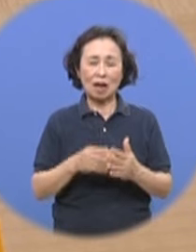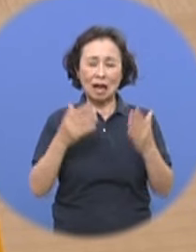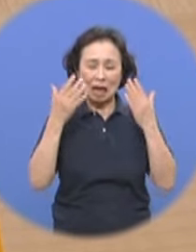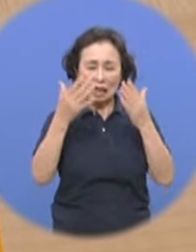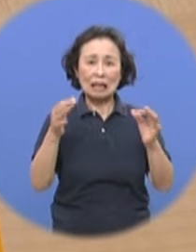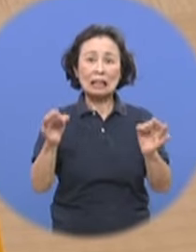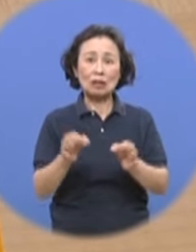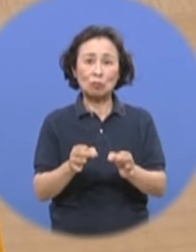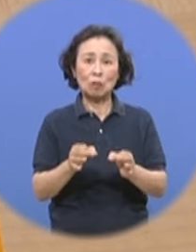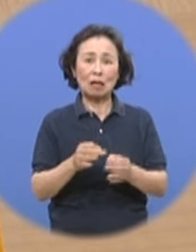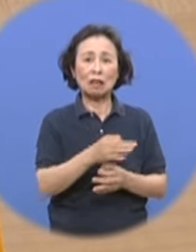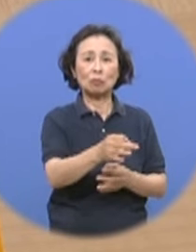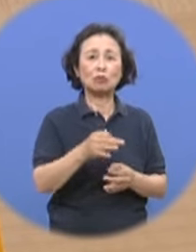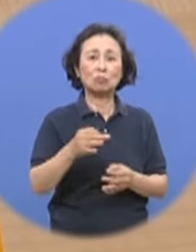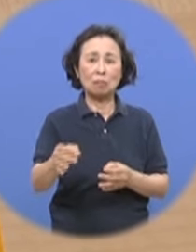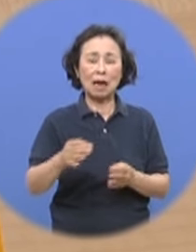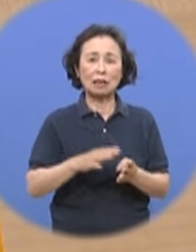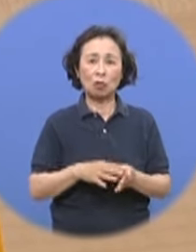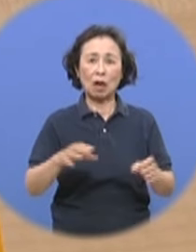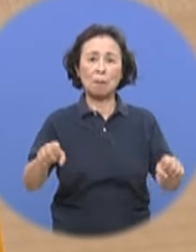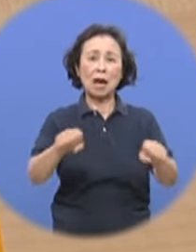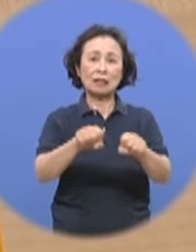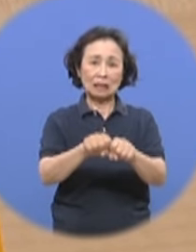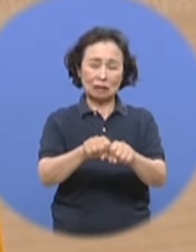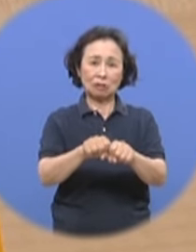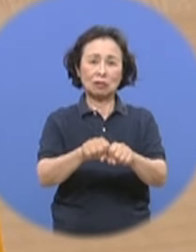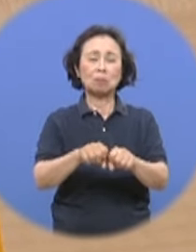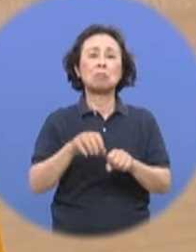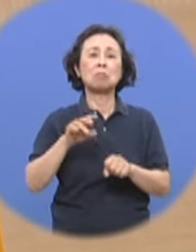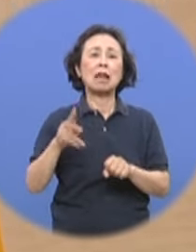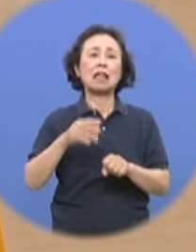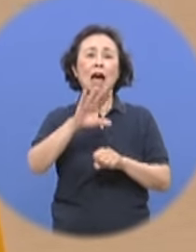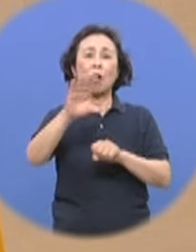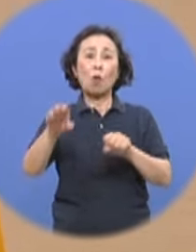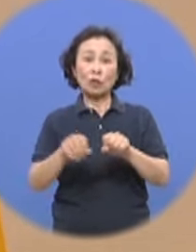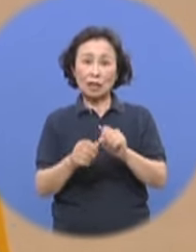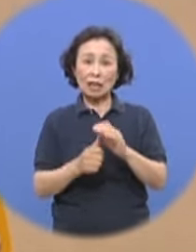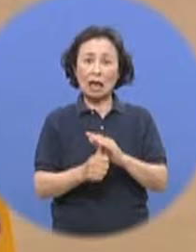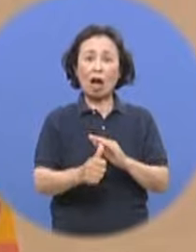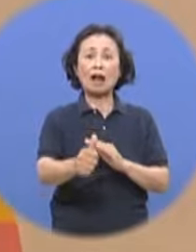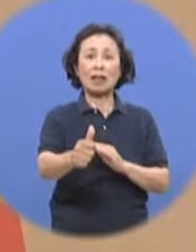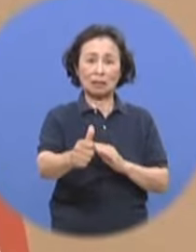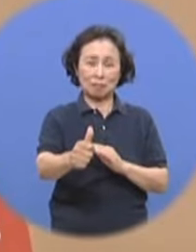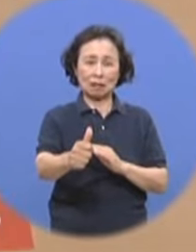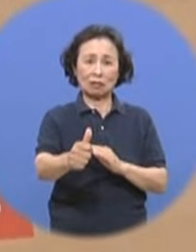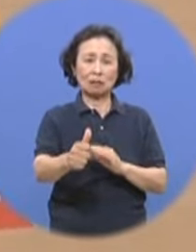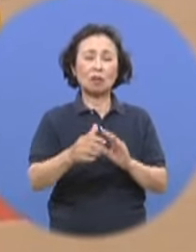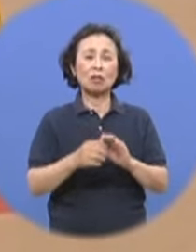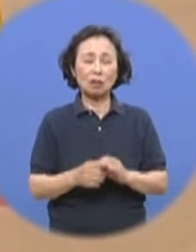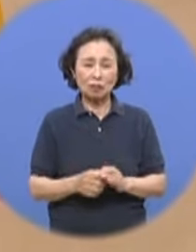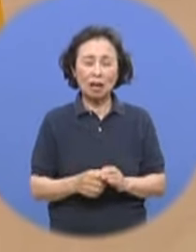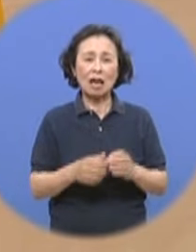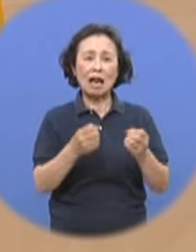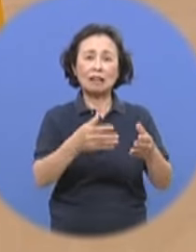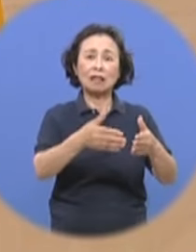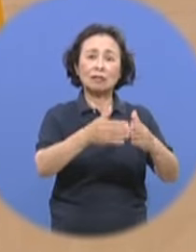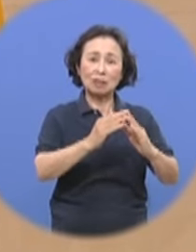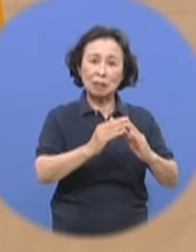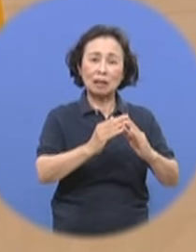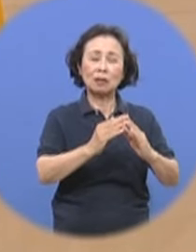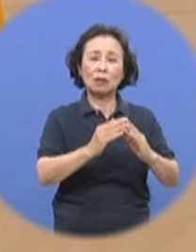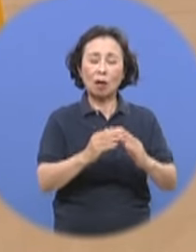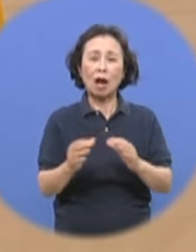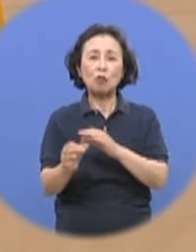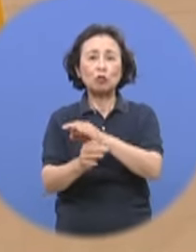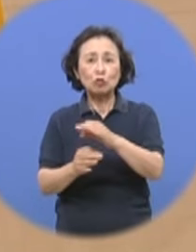配またはマッチングそれからコーディネーターを派遣することで子ども食堂の新規設立から運